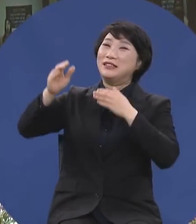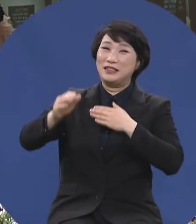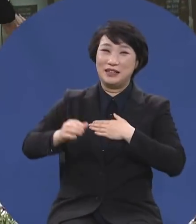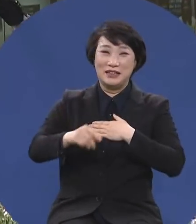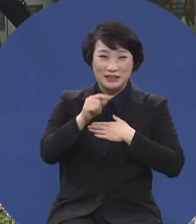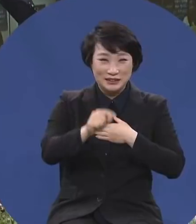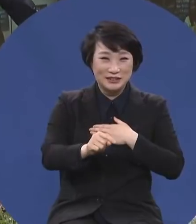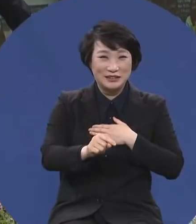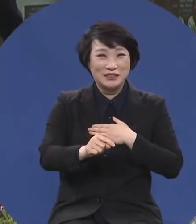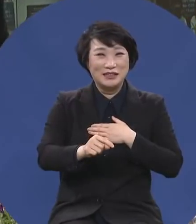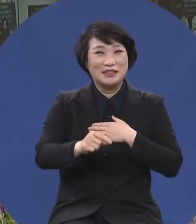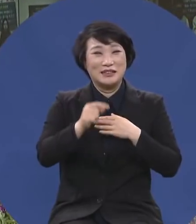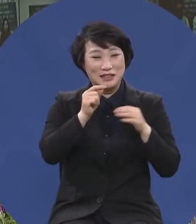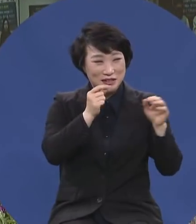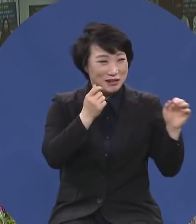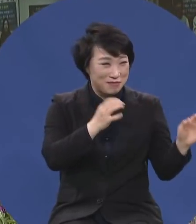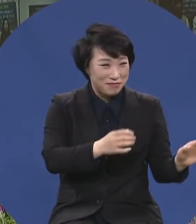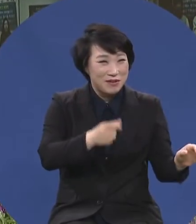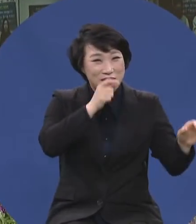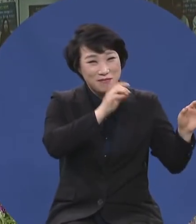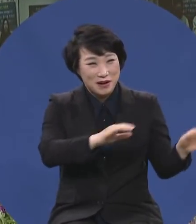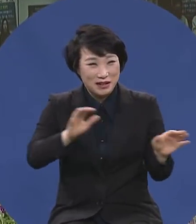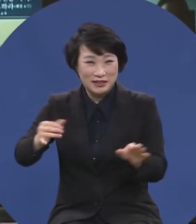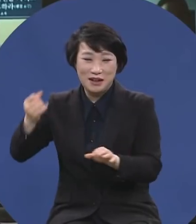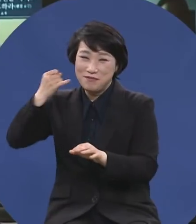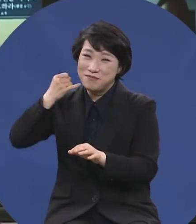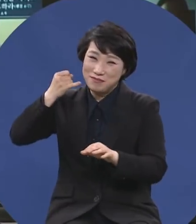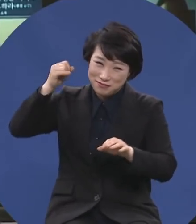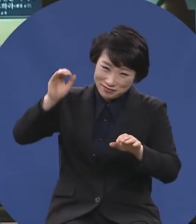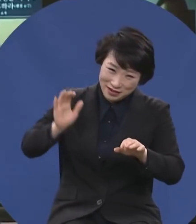이 풍랑